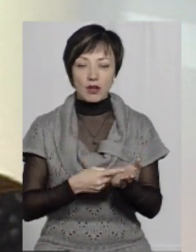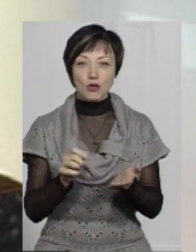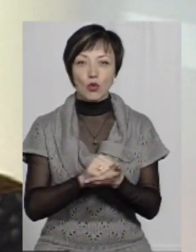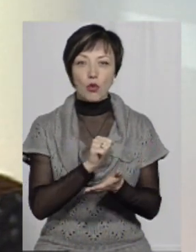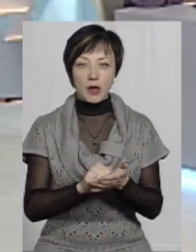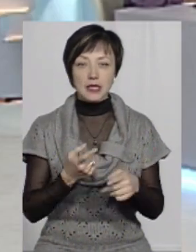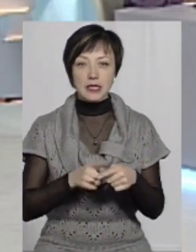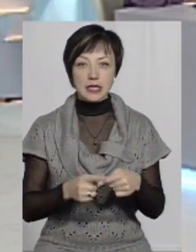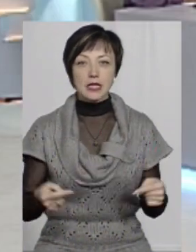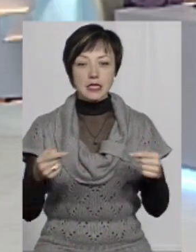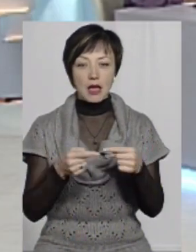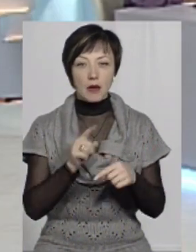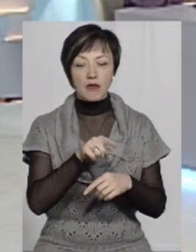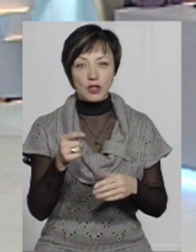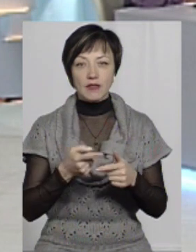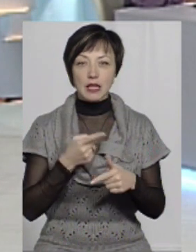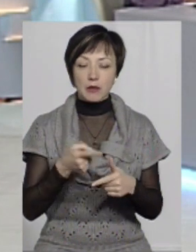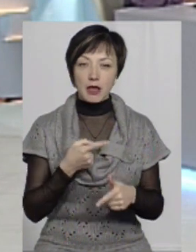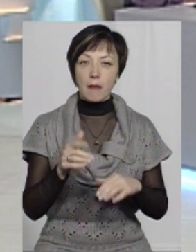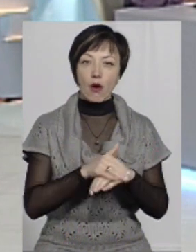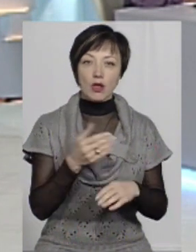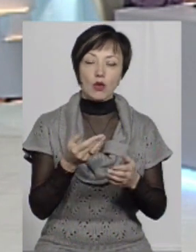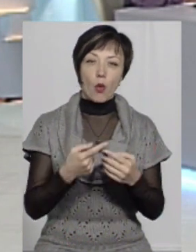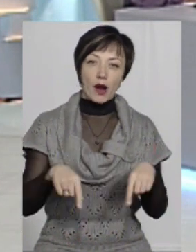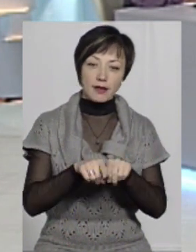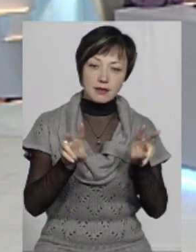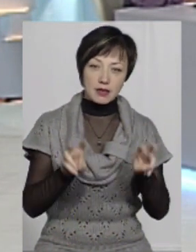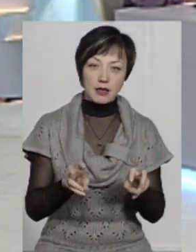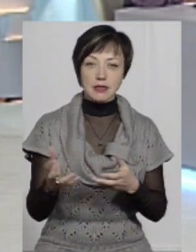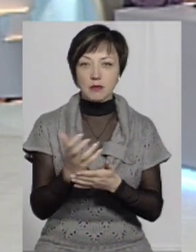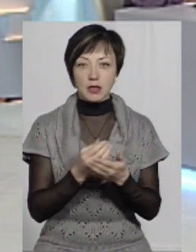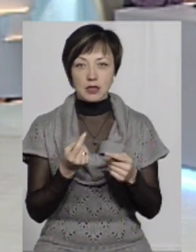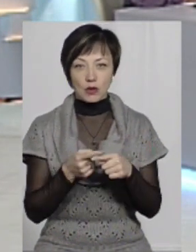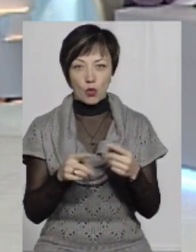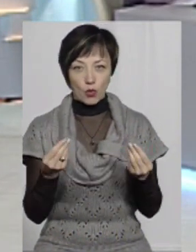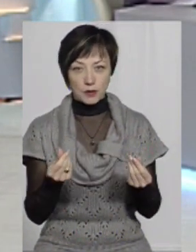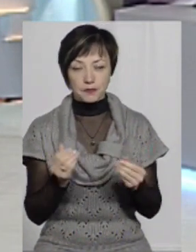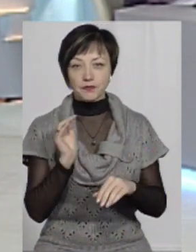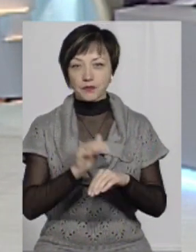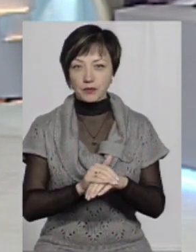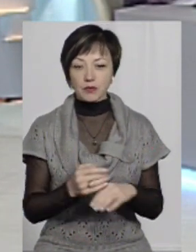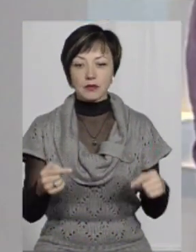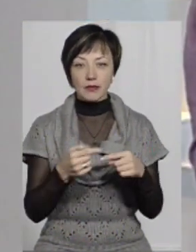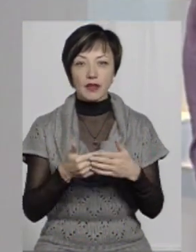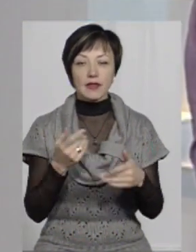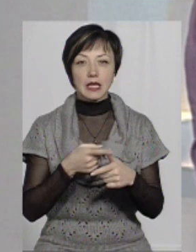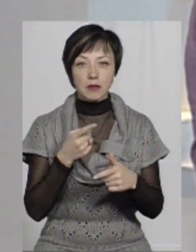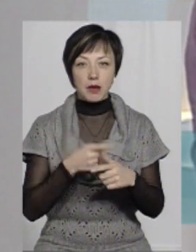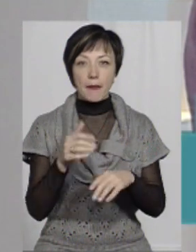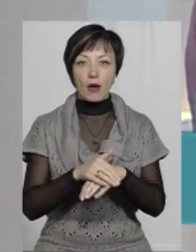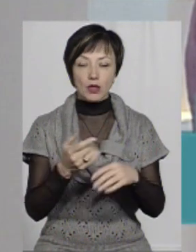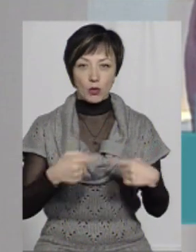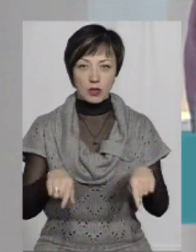підтверджуючі документи, що це саме вони від імені благодійної організації здійснюють збір цих коштів. Тут фіксуємо, що саме від імені